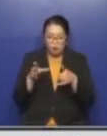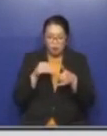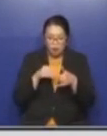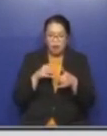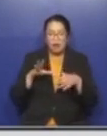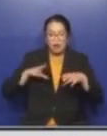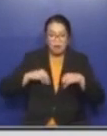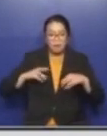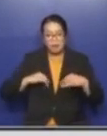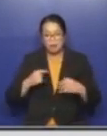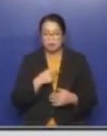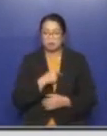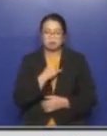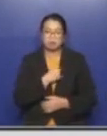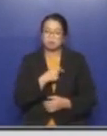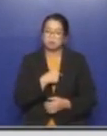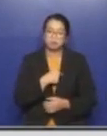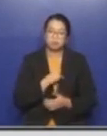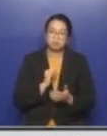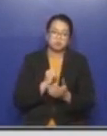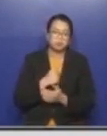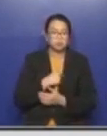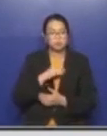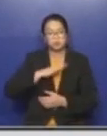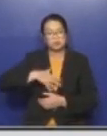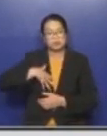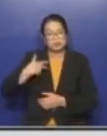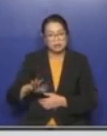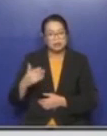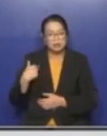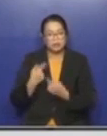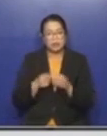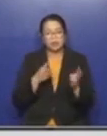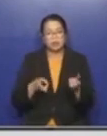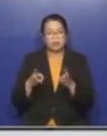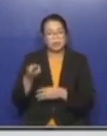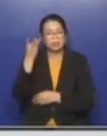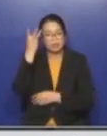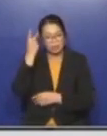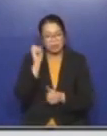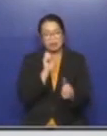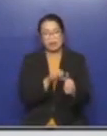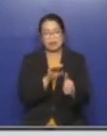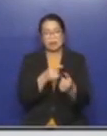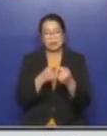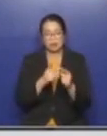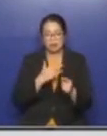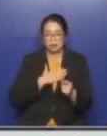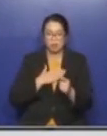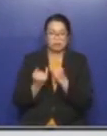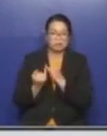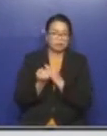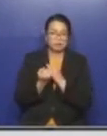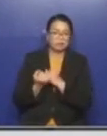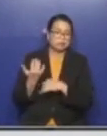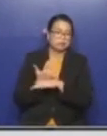จจะไม่ถูกใจอันนั้นคือเป็นแนวคิดแต่ผมยืนยันว่าผมผูกพันกับสถานีโทรทัศน์แห่